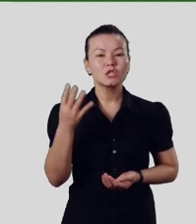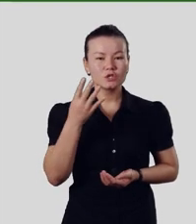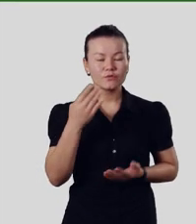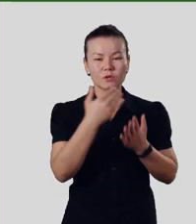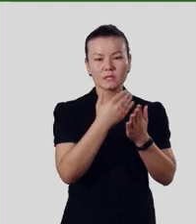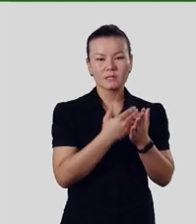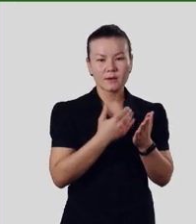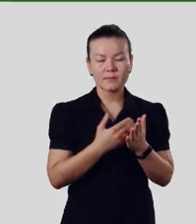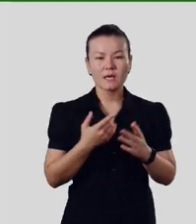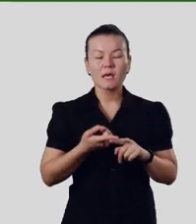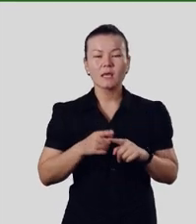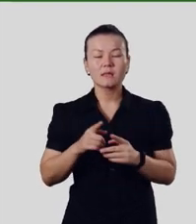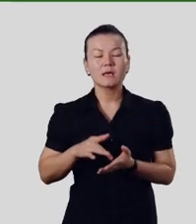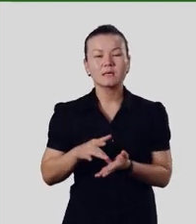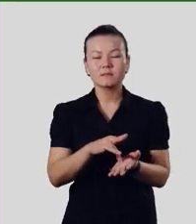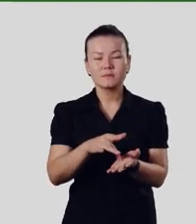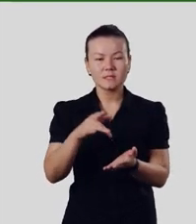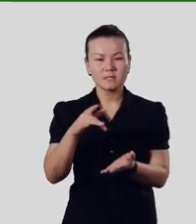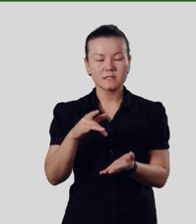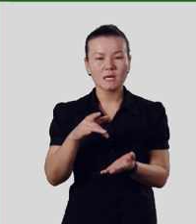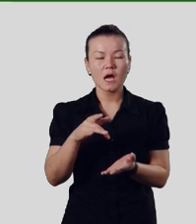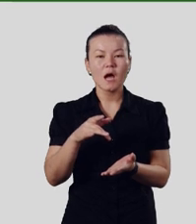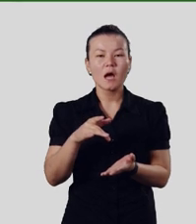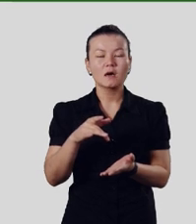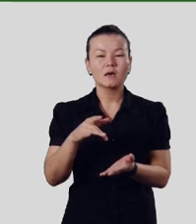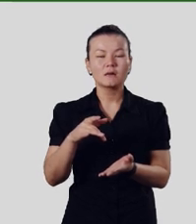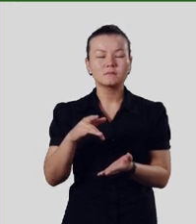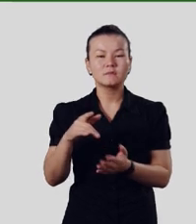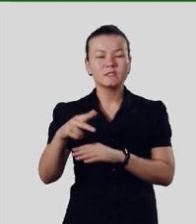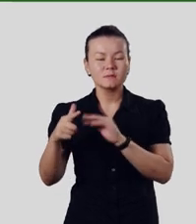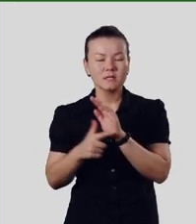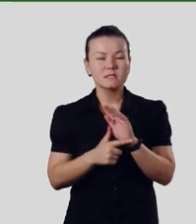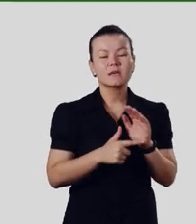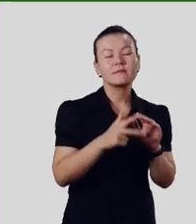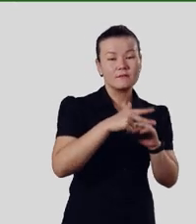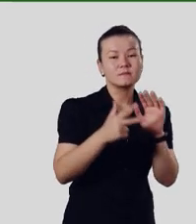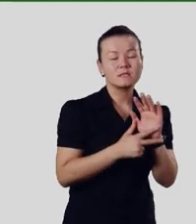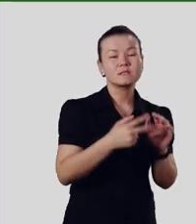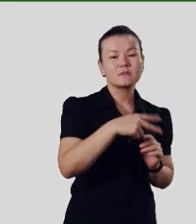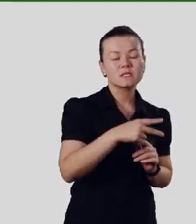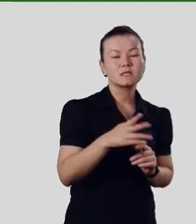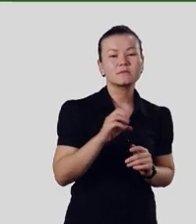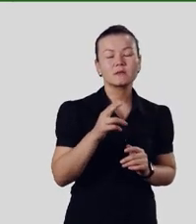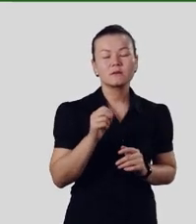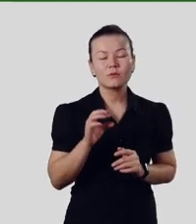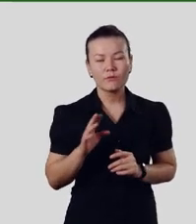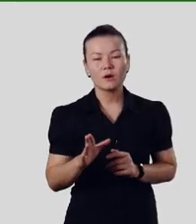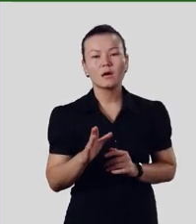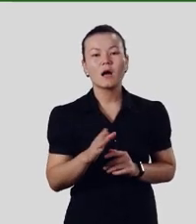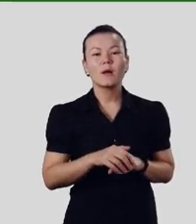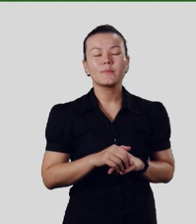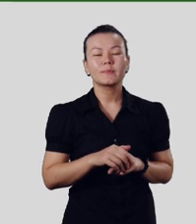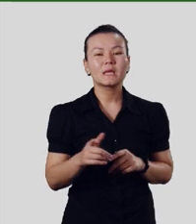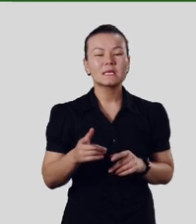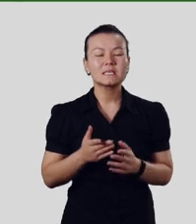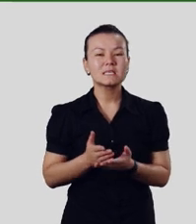Четвертый этап экспедиции 18-20 веков. С конца 18 века